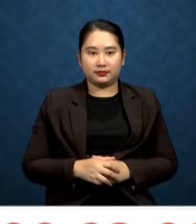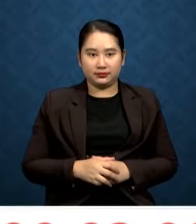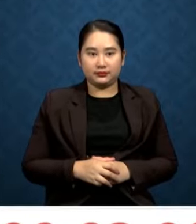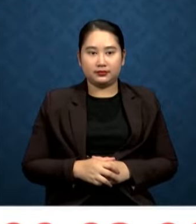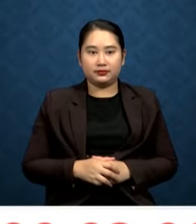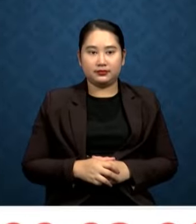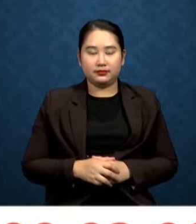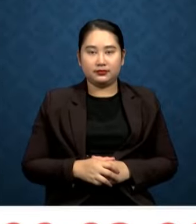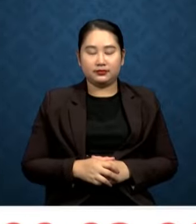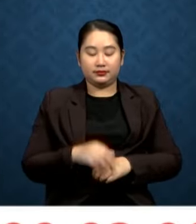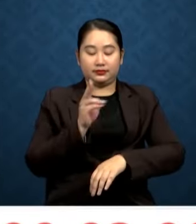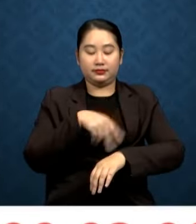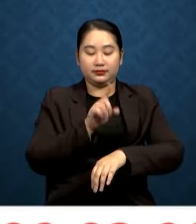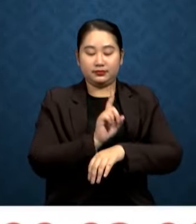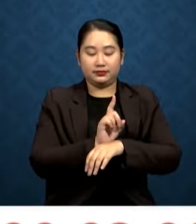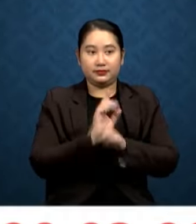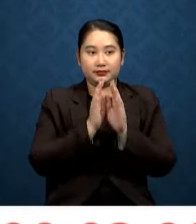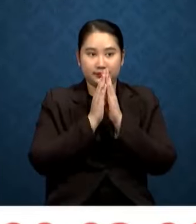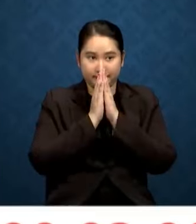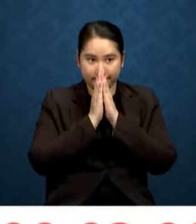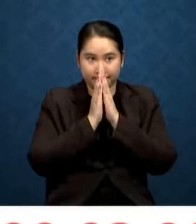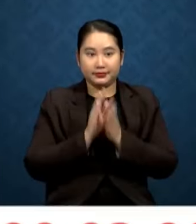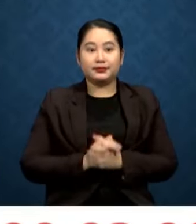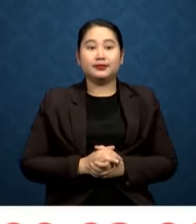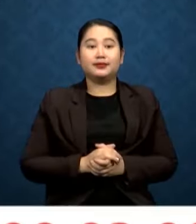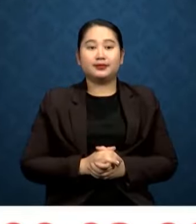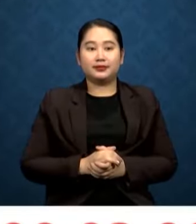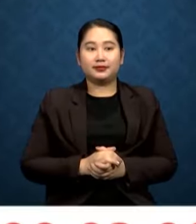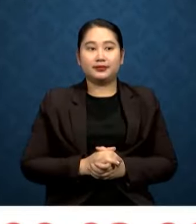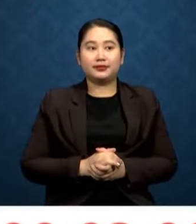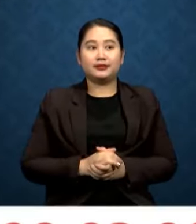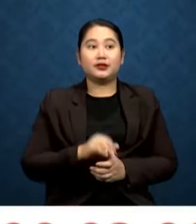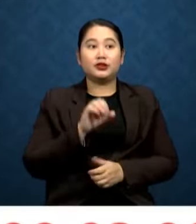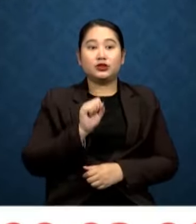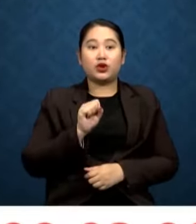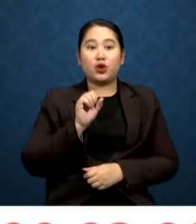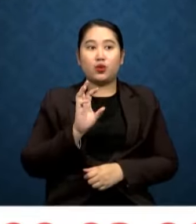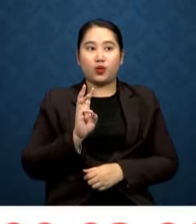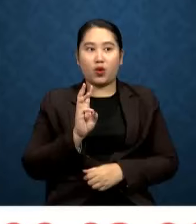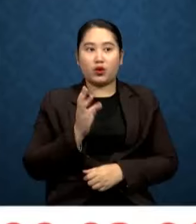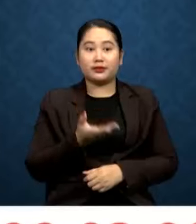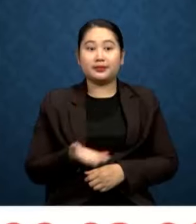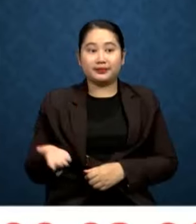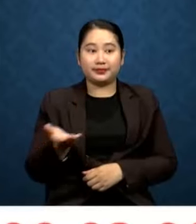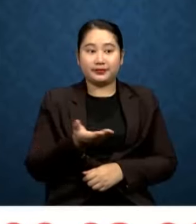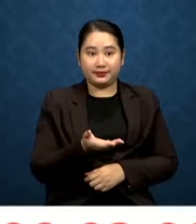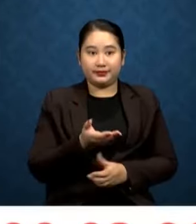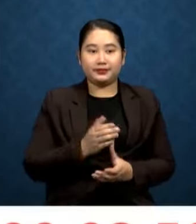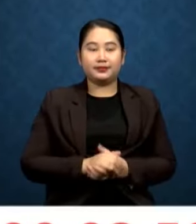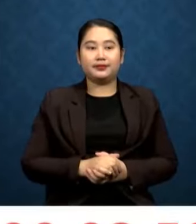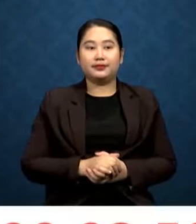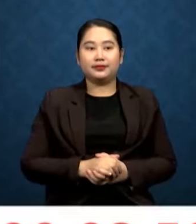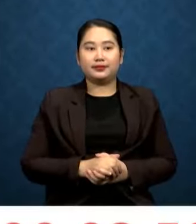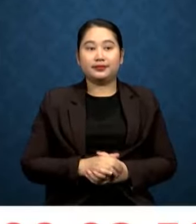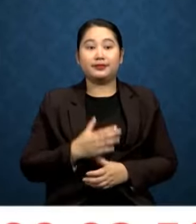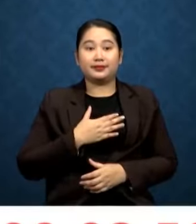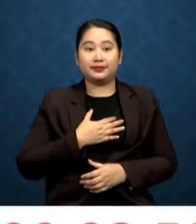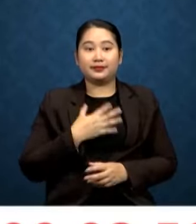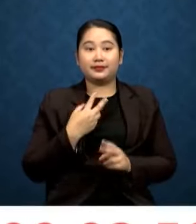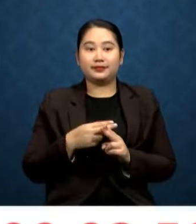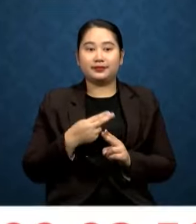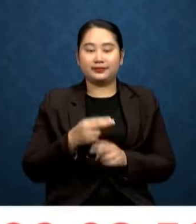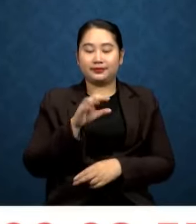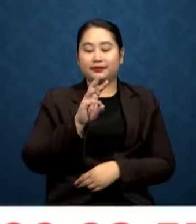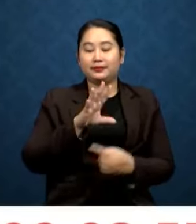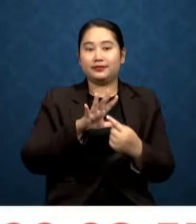ค่ะกราบเรียนท่านประธานวุฒิสภาที่เคารพและสมาชิกวุฒิสภาผู้ทรงเกียรติทุกท่านค่ะดิฉันนาง